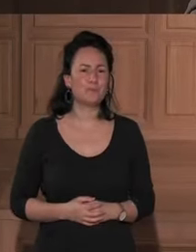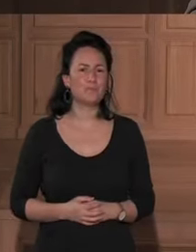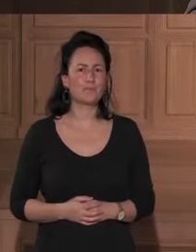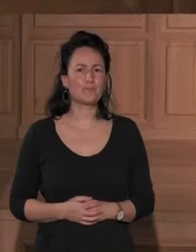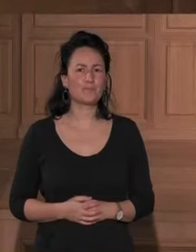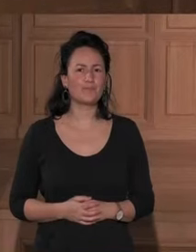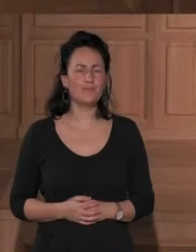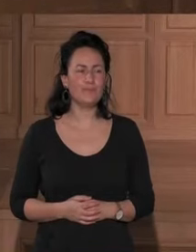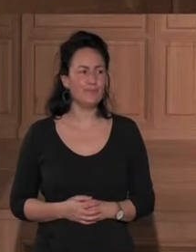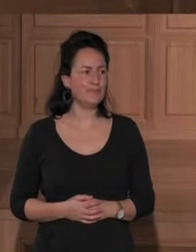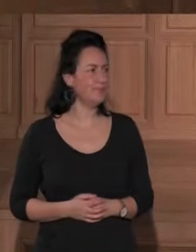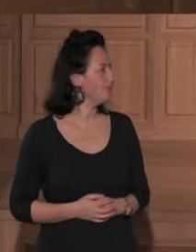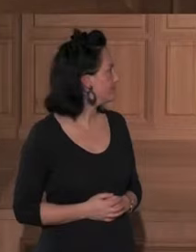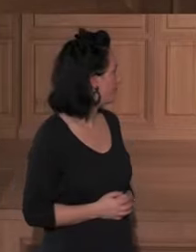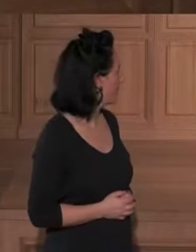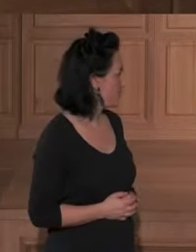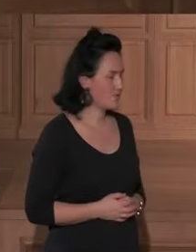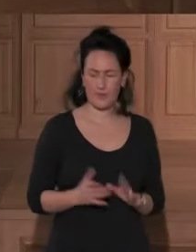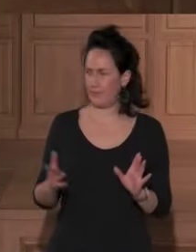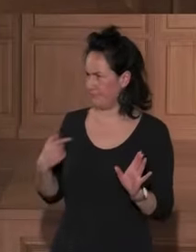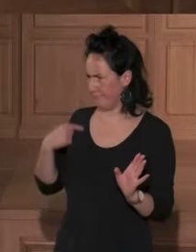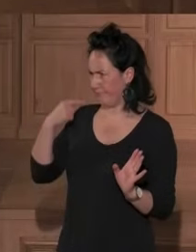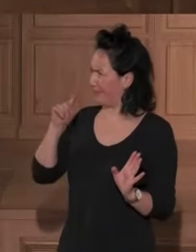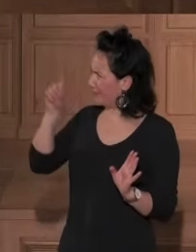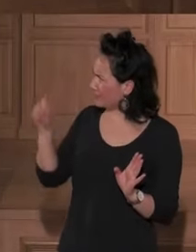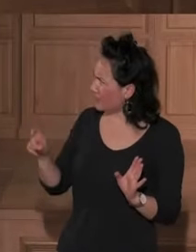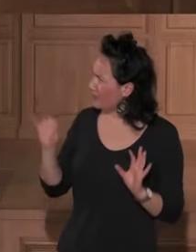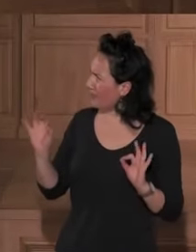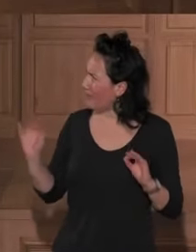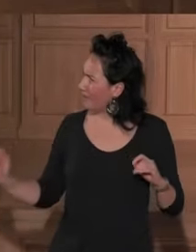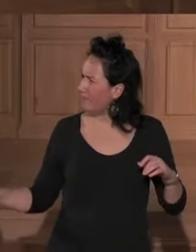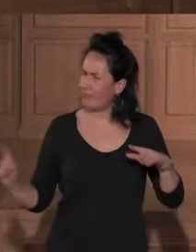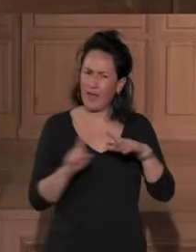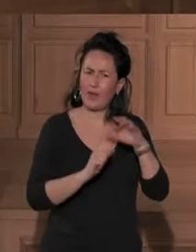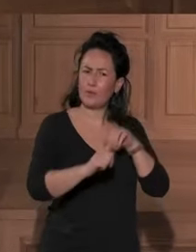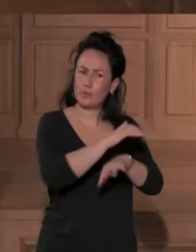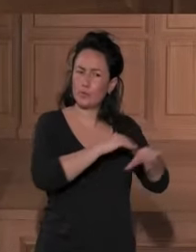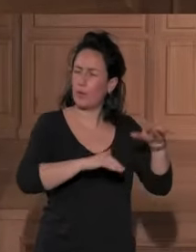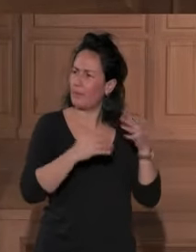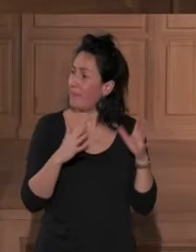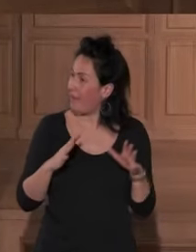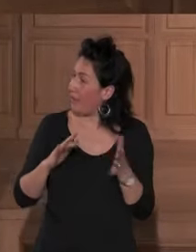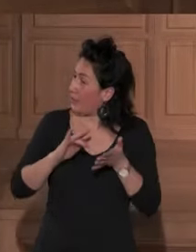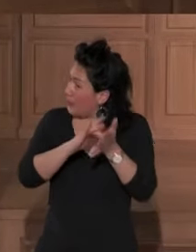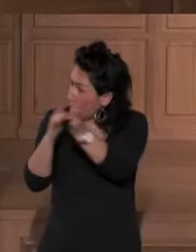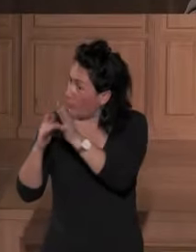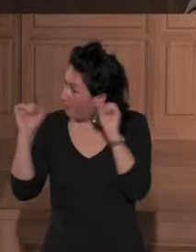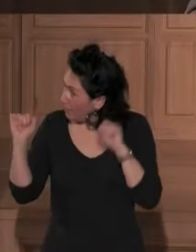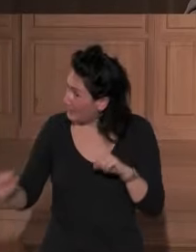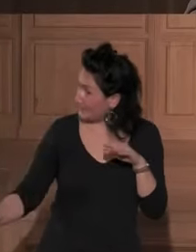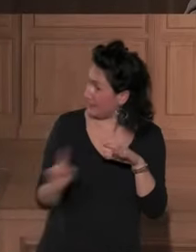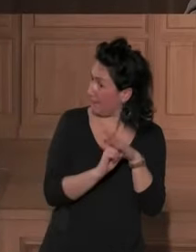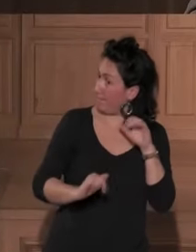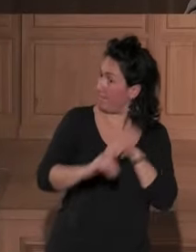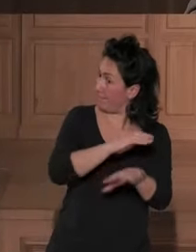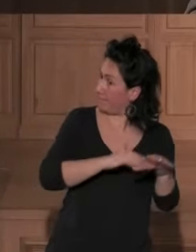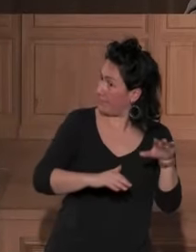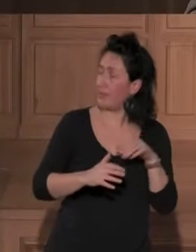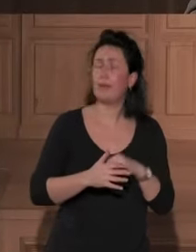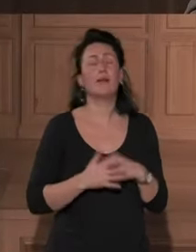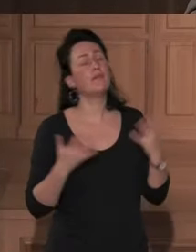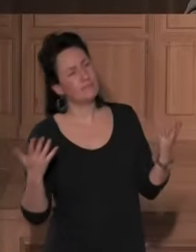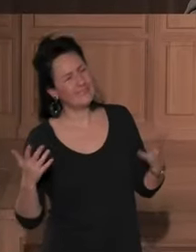Mmh. J'ai une question sur l'inclusion, du coup, je rebondis. Mais vous en parlez, mais tous ne peuvent pas être inclus, non ? Tous, oui.